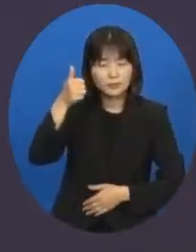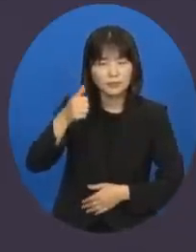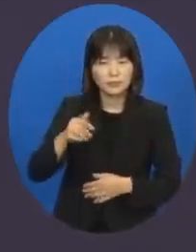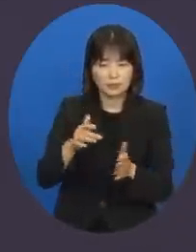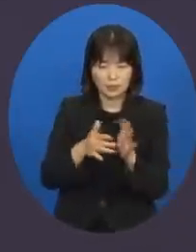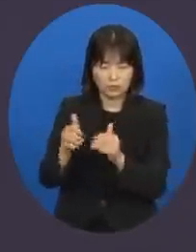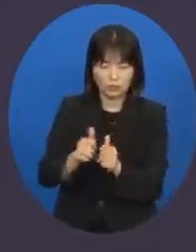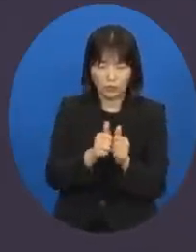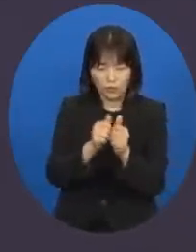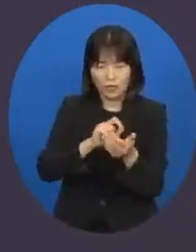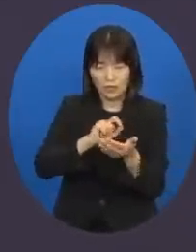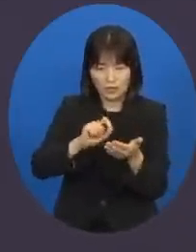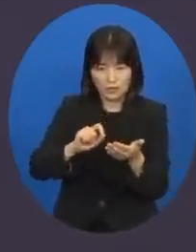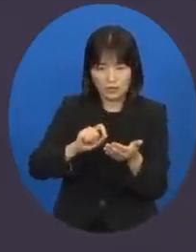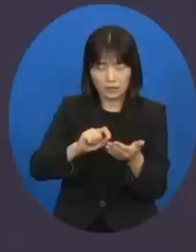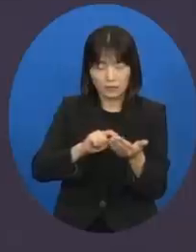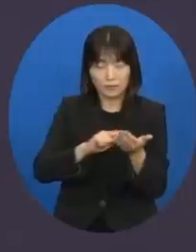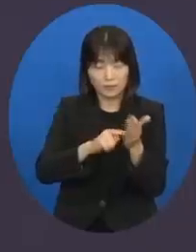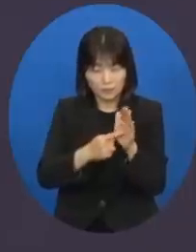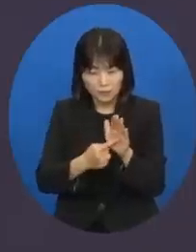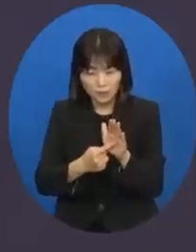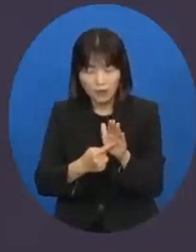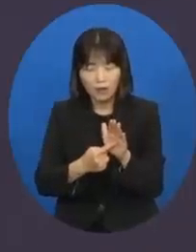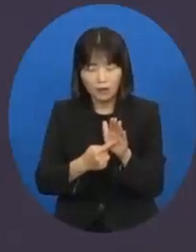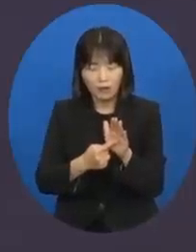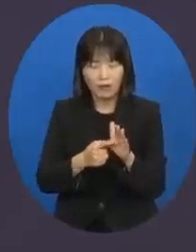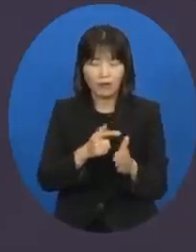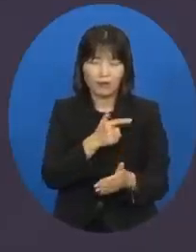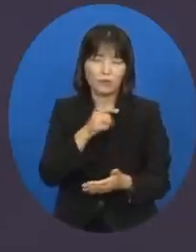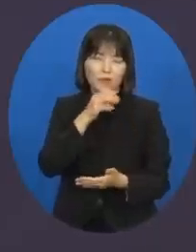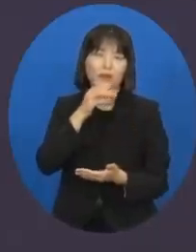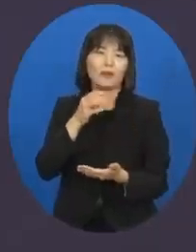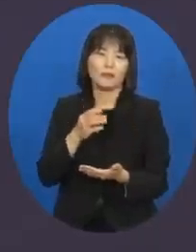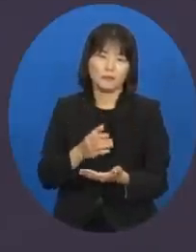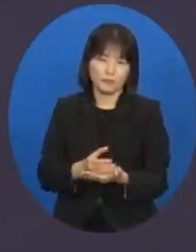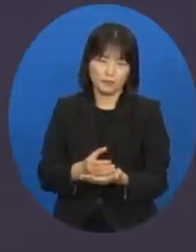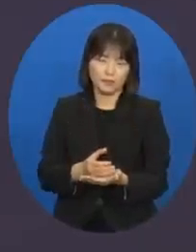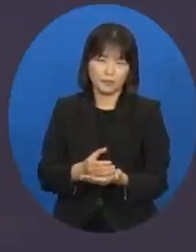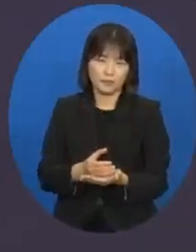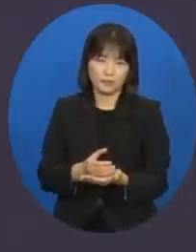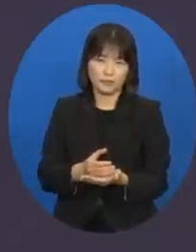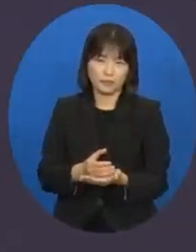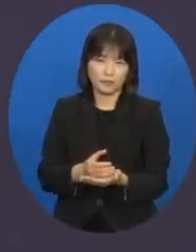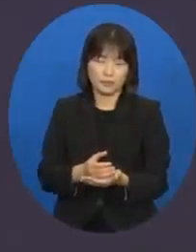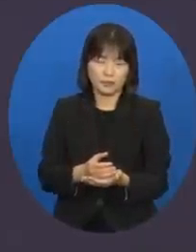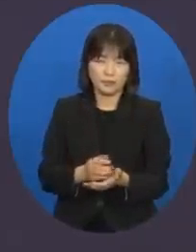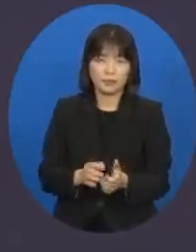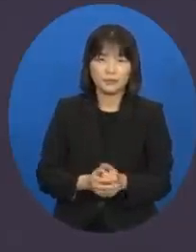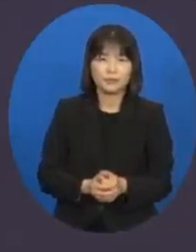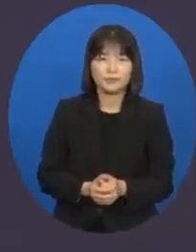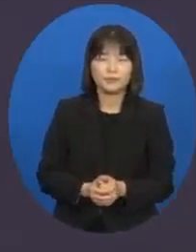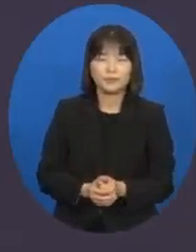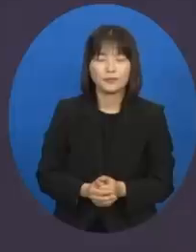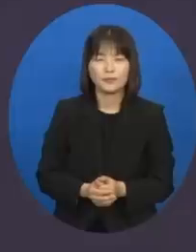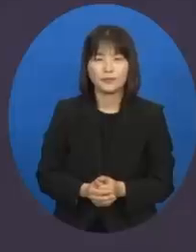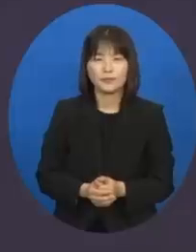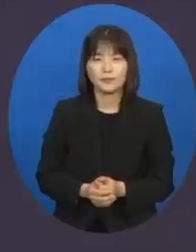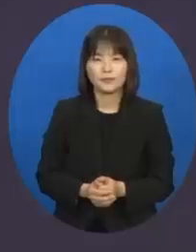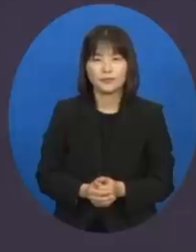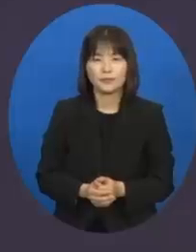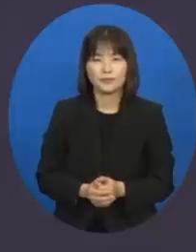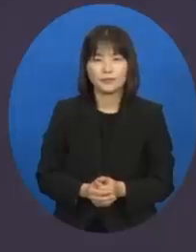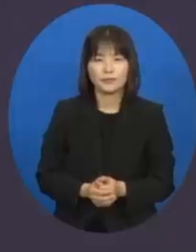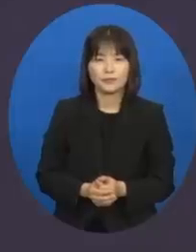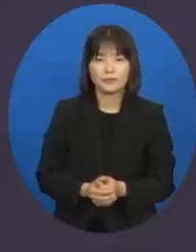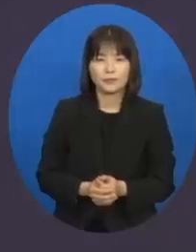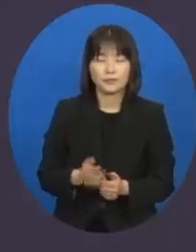동행일기를 나눠주셨는데 참 감동이 되었습니다. 짧은 나눔이었지만 많은 이들의 심금을 울리는 일기였습니다.